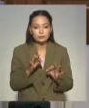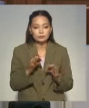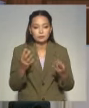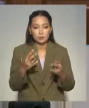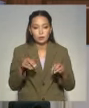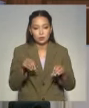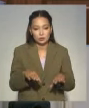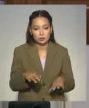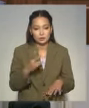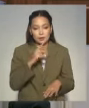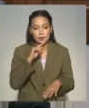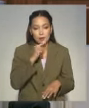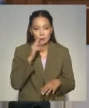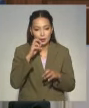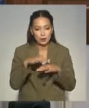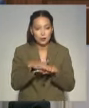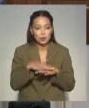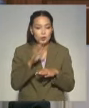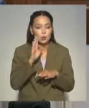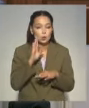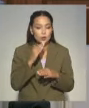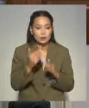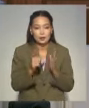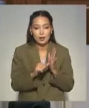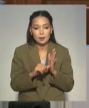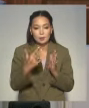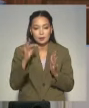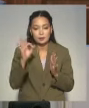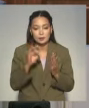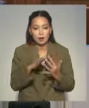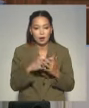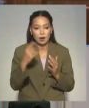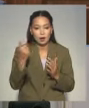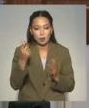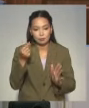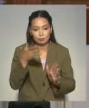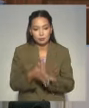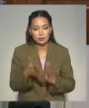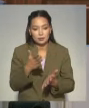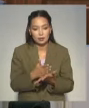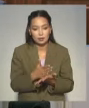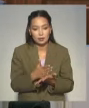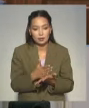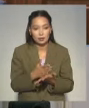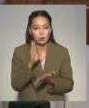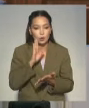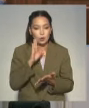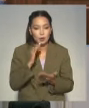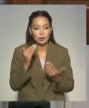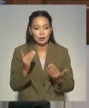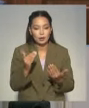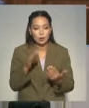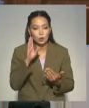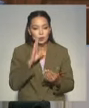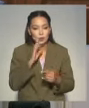қажет. Елімізде судың 65% ауыл шаруашылығына жұмсалады. Алайда сол судың